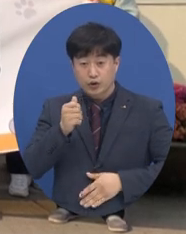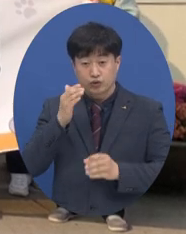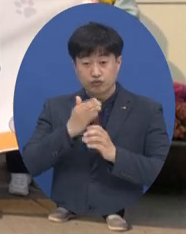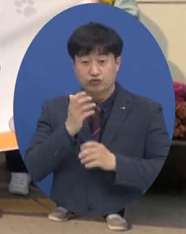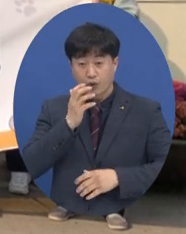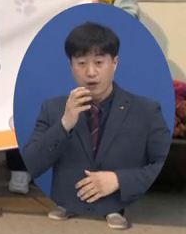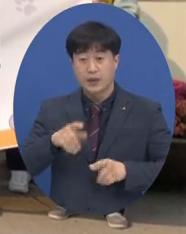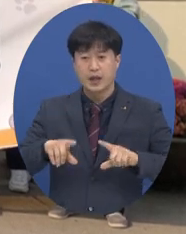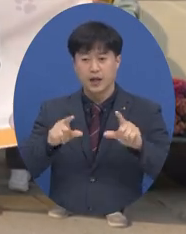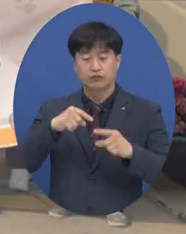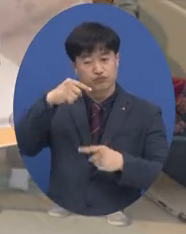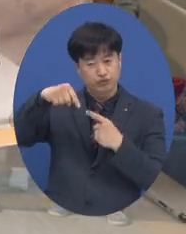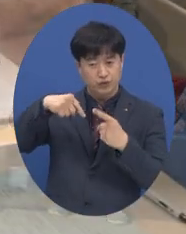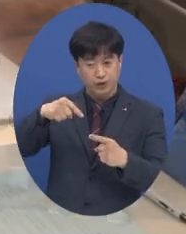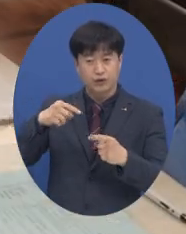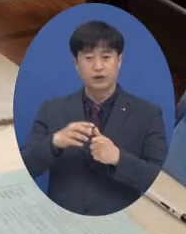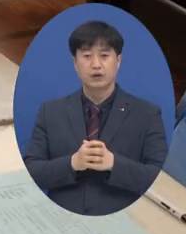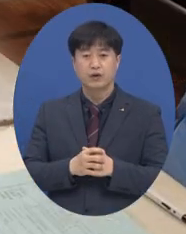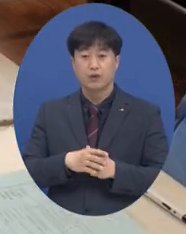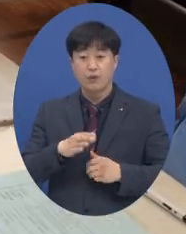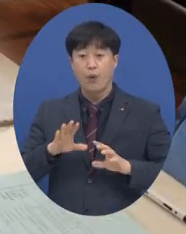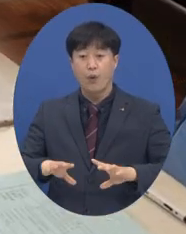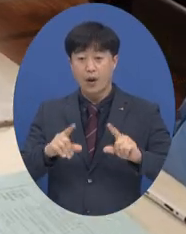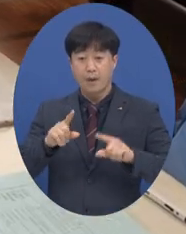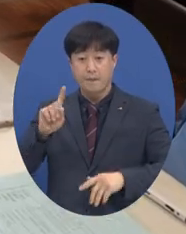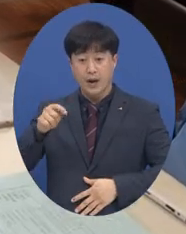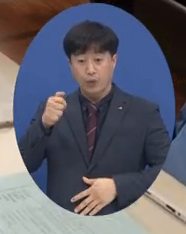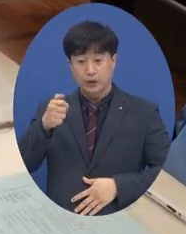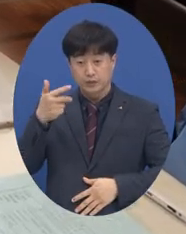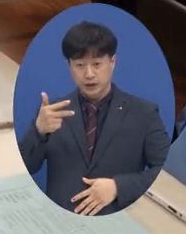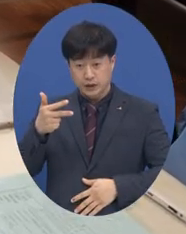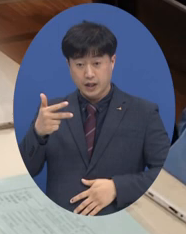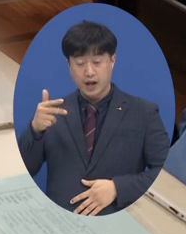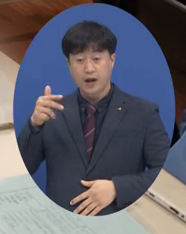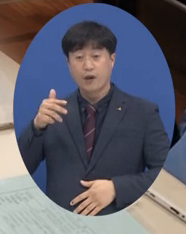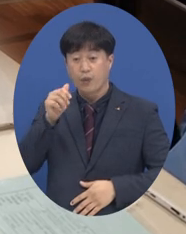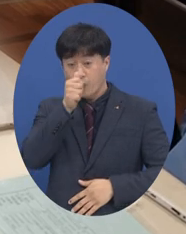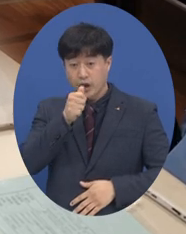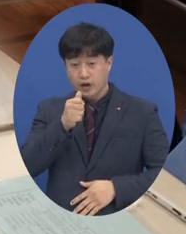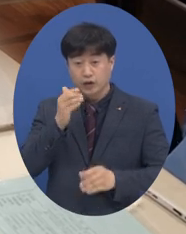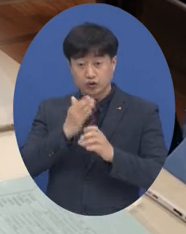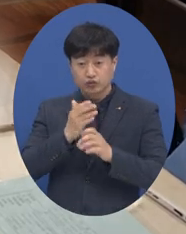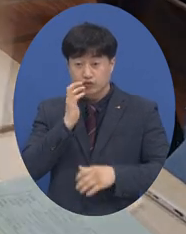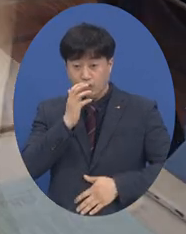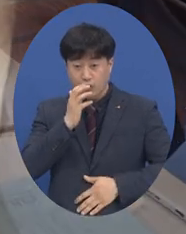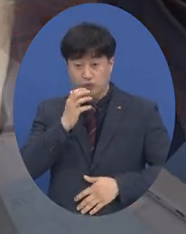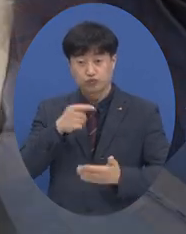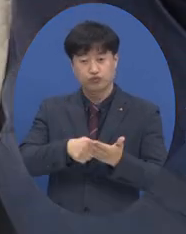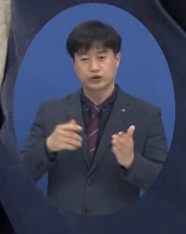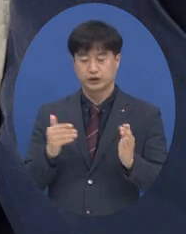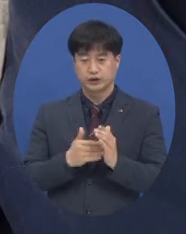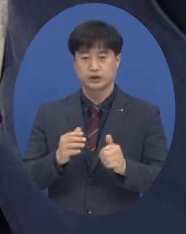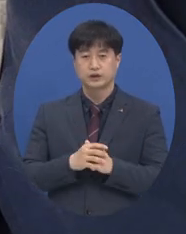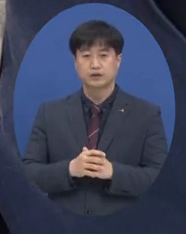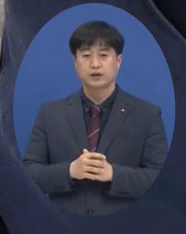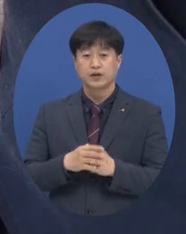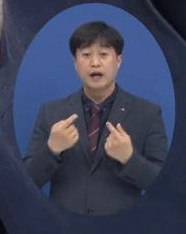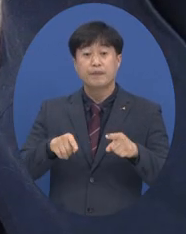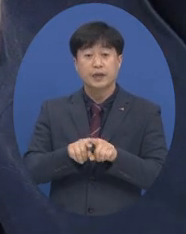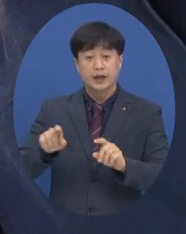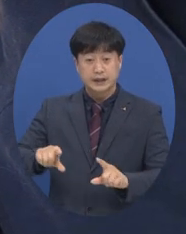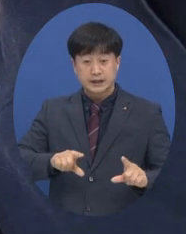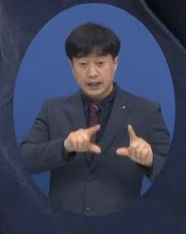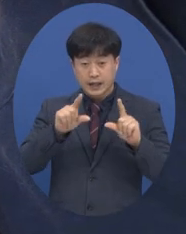지정해 운영하고 있는데 실제 올해 10157 바리 가 중성화 수술을 마쳤습니다 반려 동물과